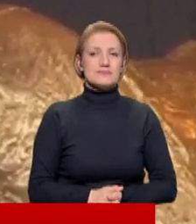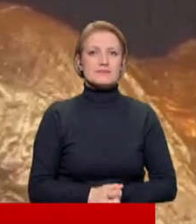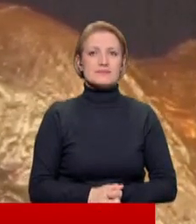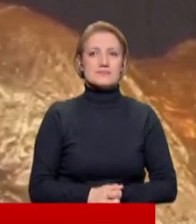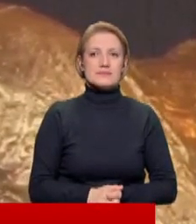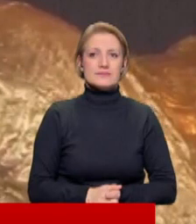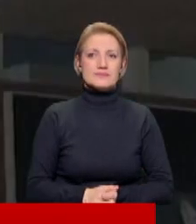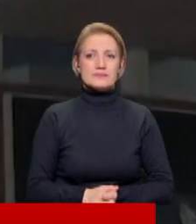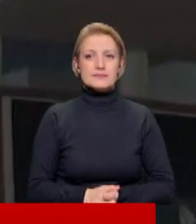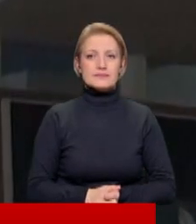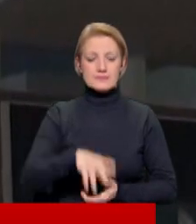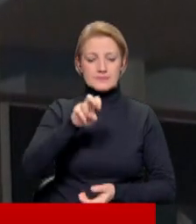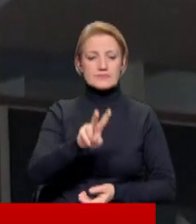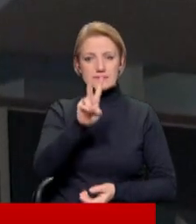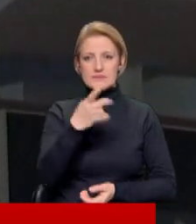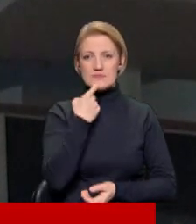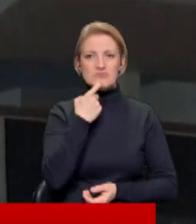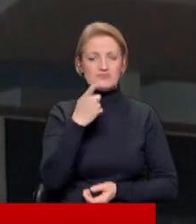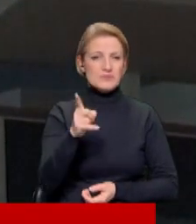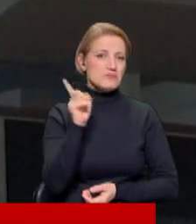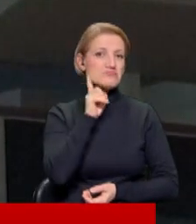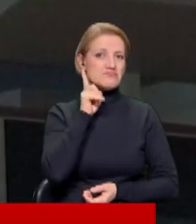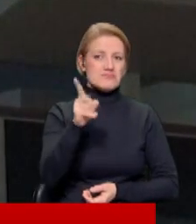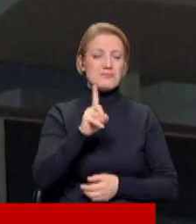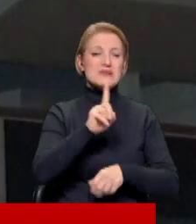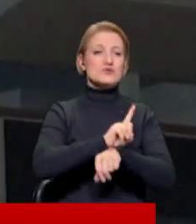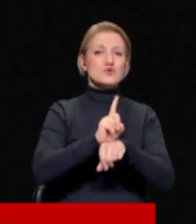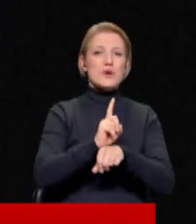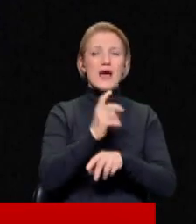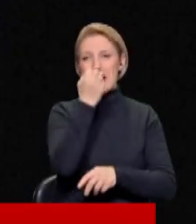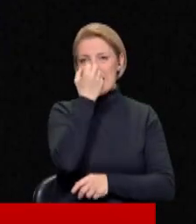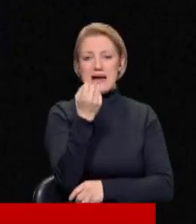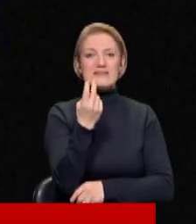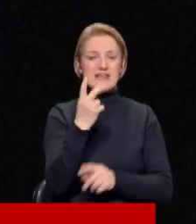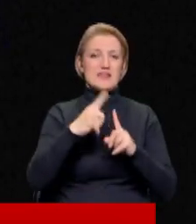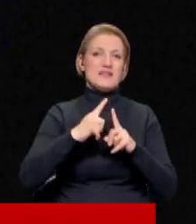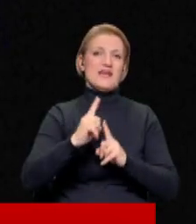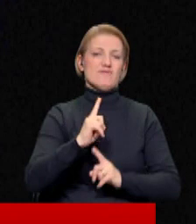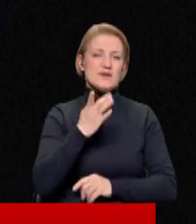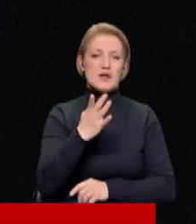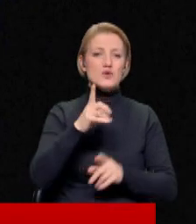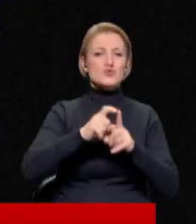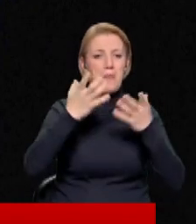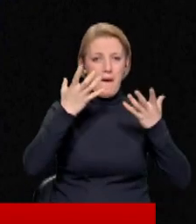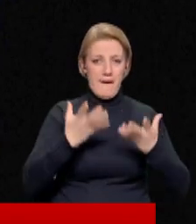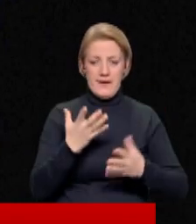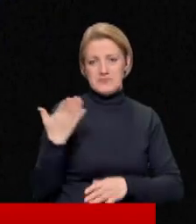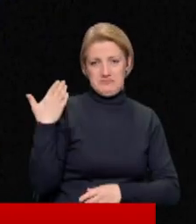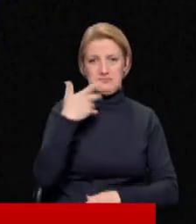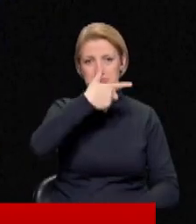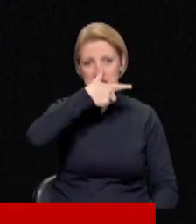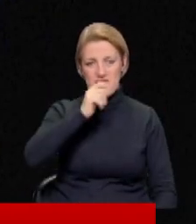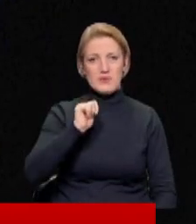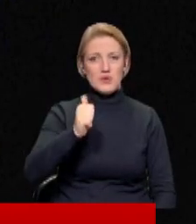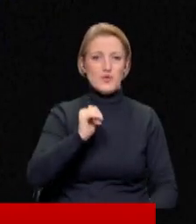to success. 82 yaşındaydı futbol efsanesi. Bir süredir kolon kanseri tedavisi görüyordu. Durumu ağırlaştı. Geçtiğimiz perşembe